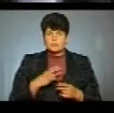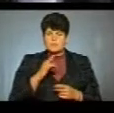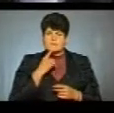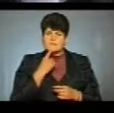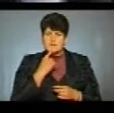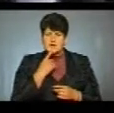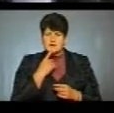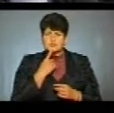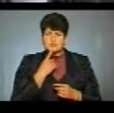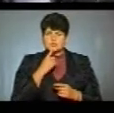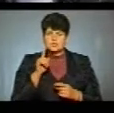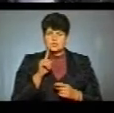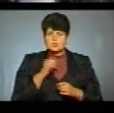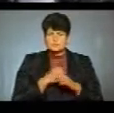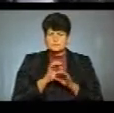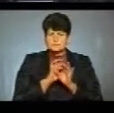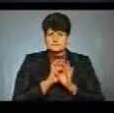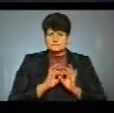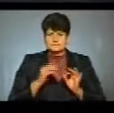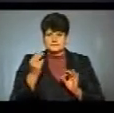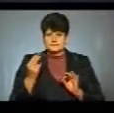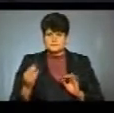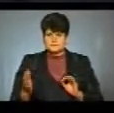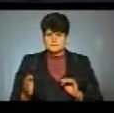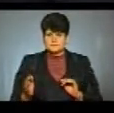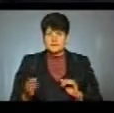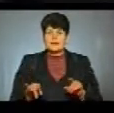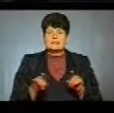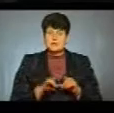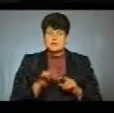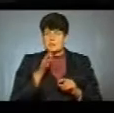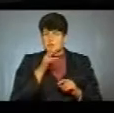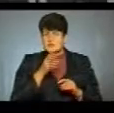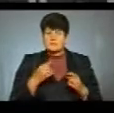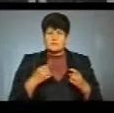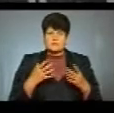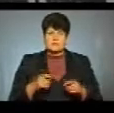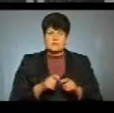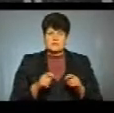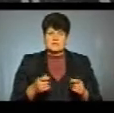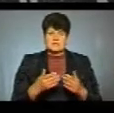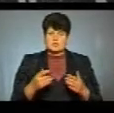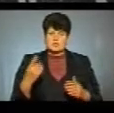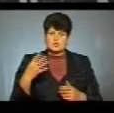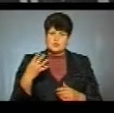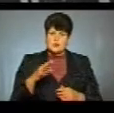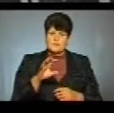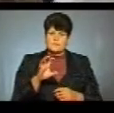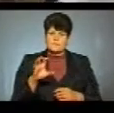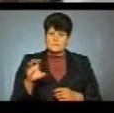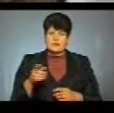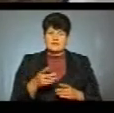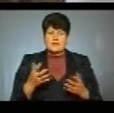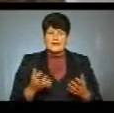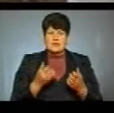деталі вивести досконально, як би хотілося. Також під час святкування відкрили виставку 40 світлин, на яких